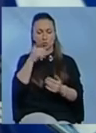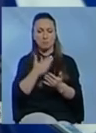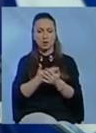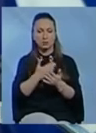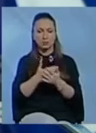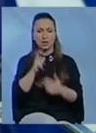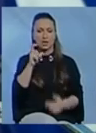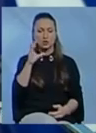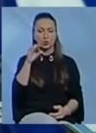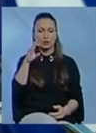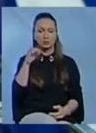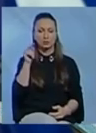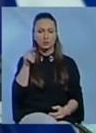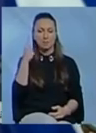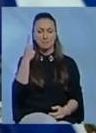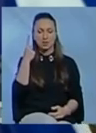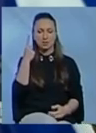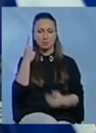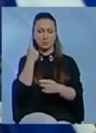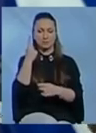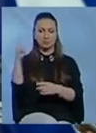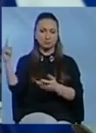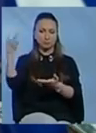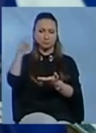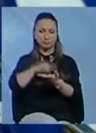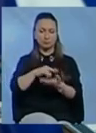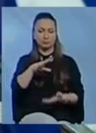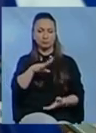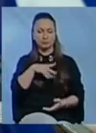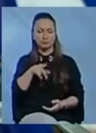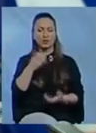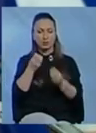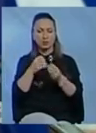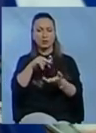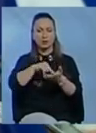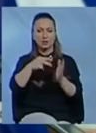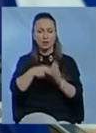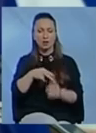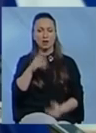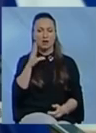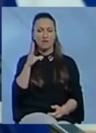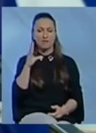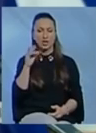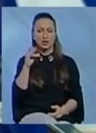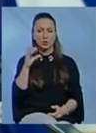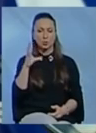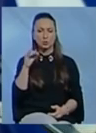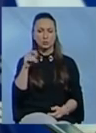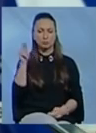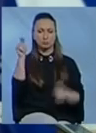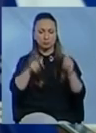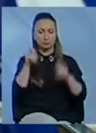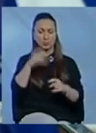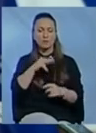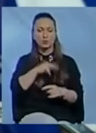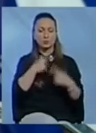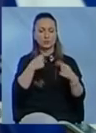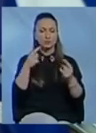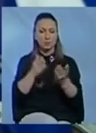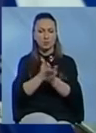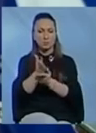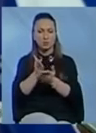მაგალითად ესტონეთიდან პირველი ჩარტერული რეისი განხორციელდა, ასევე იგეგმება ვილნიუსიდან. ჩვენ მუშაობთ ყველა მიმართულებით,